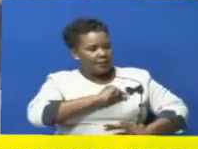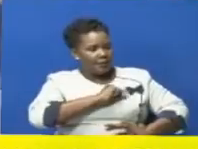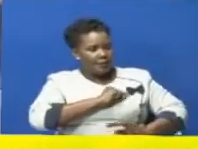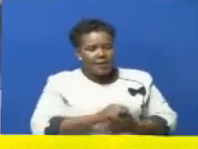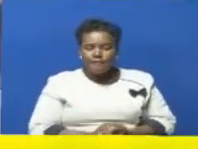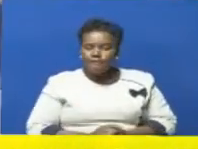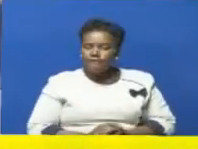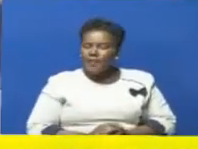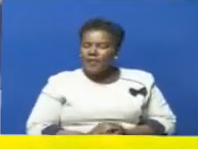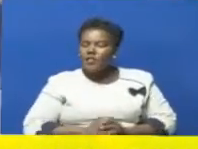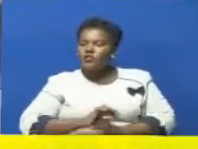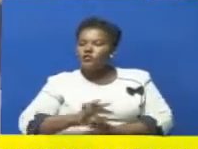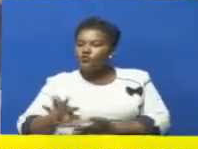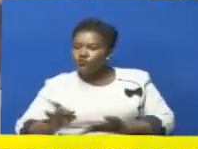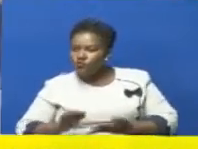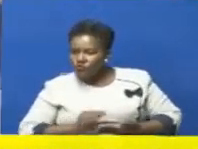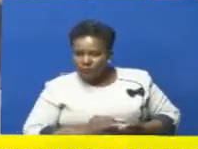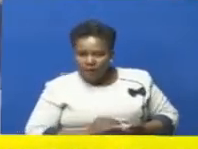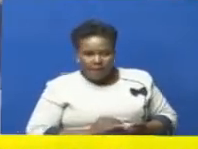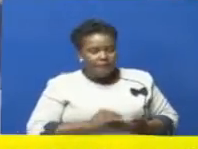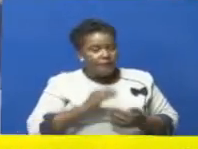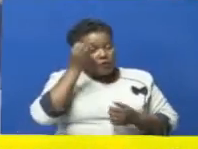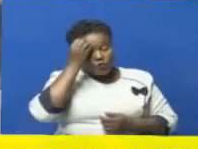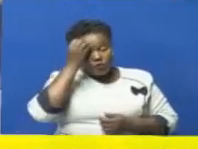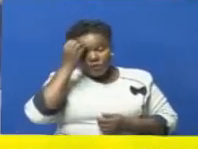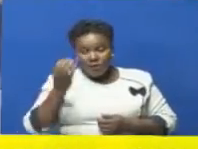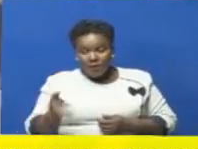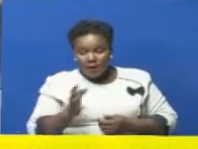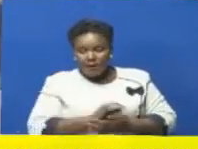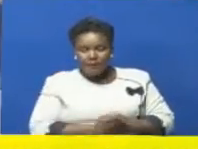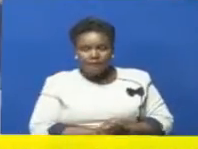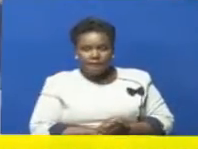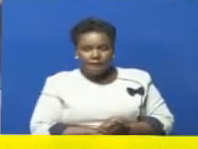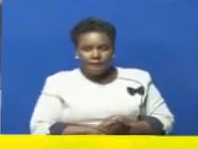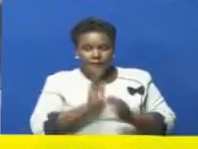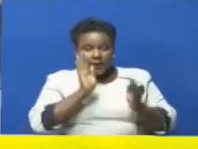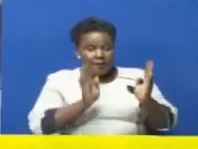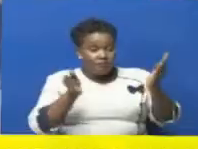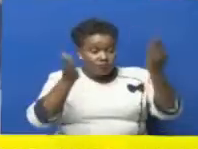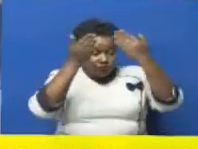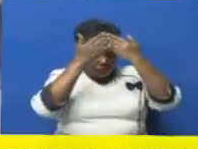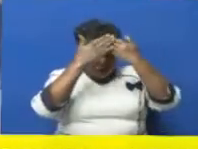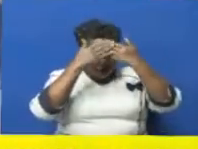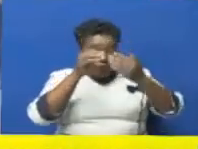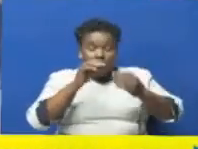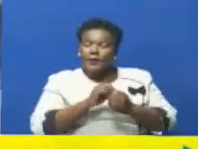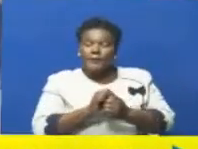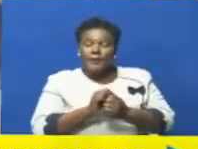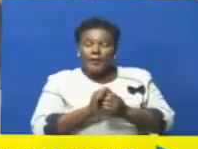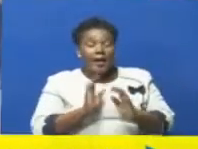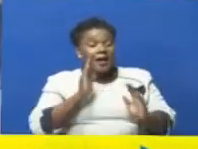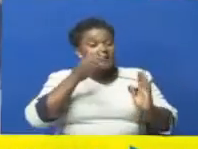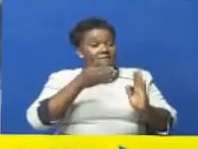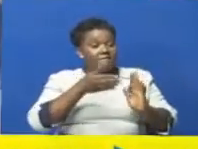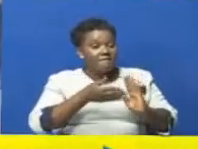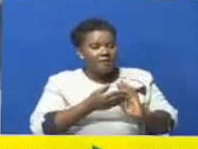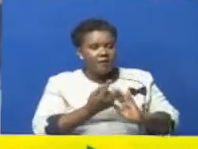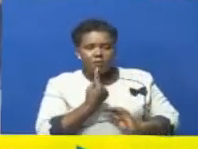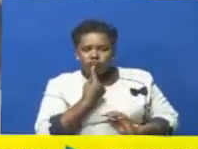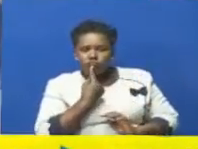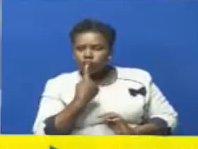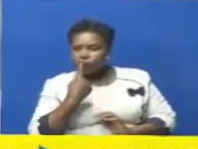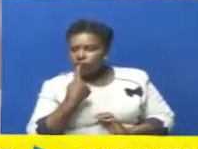dhulma, ikiwepo ujinga. Mtume Muhammad SAW alikuja kuamrisha yote yale